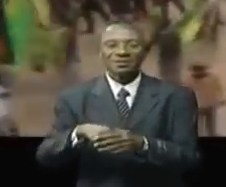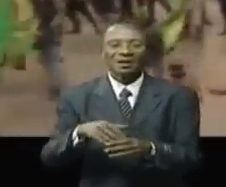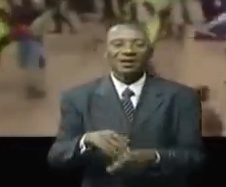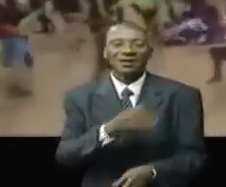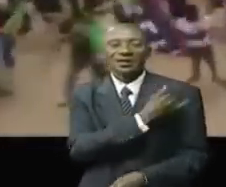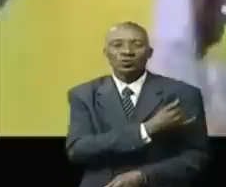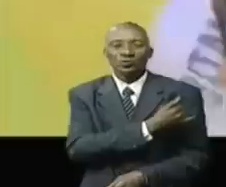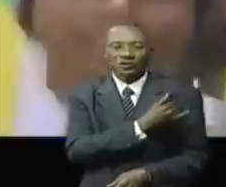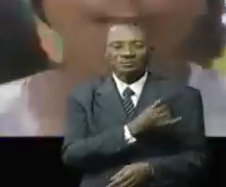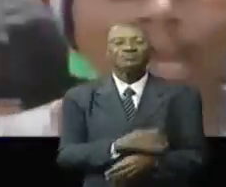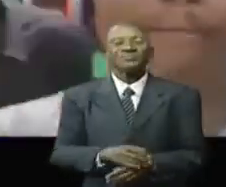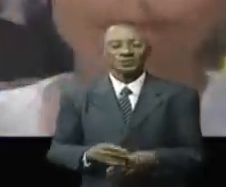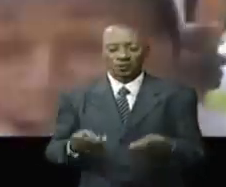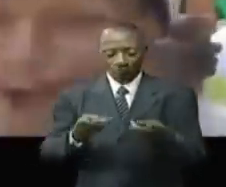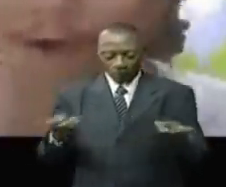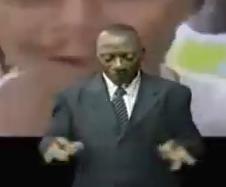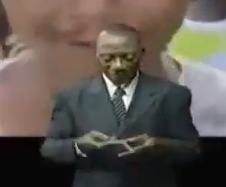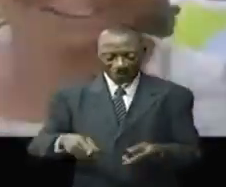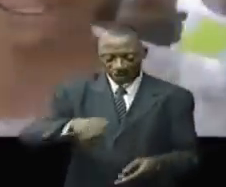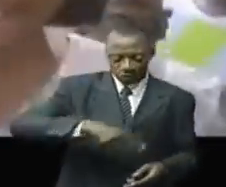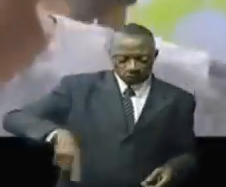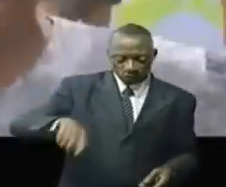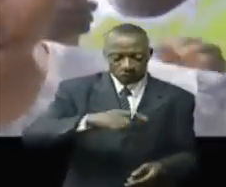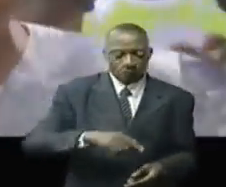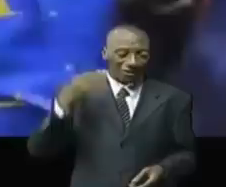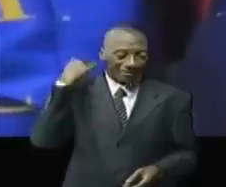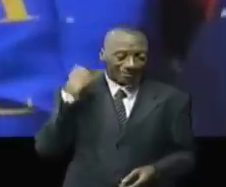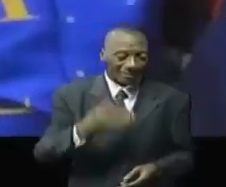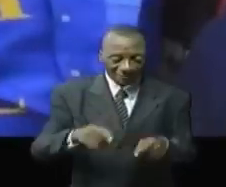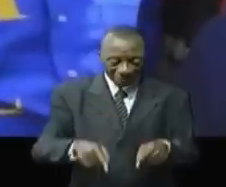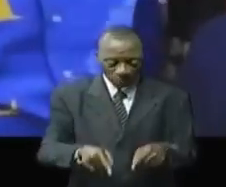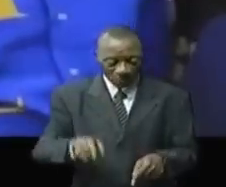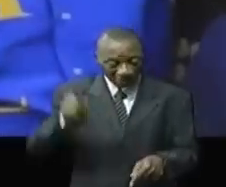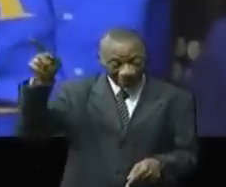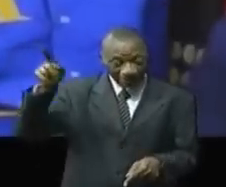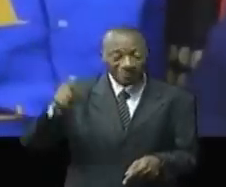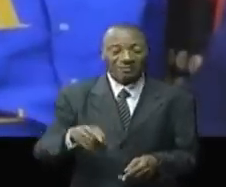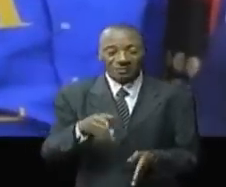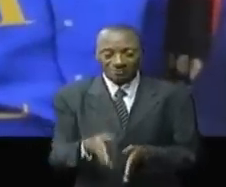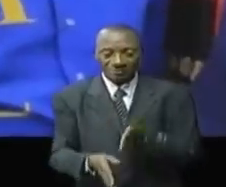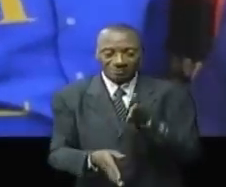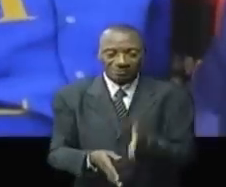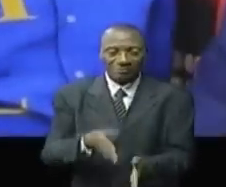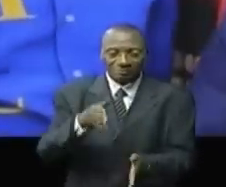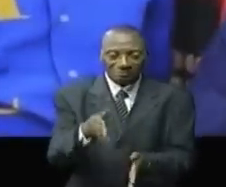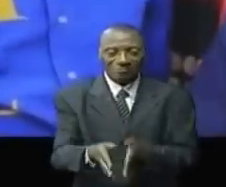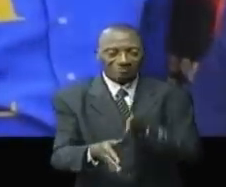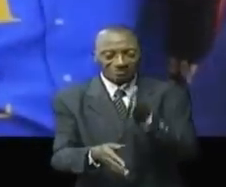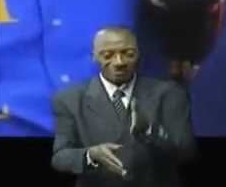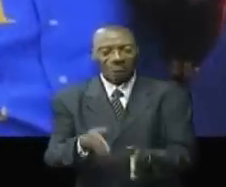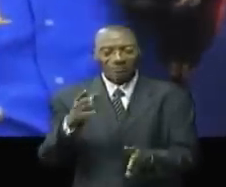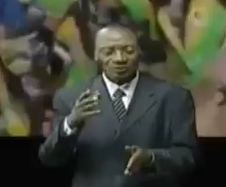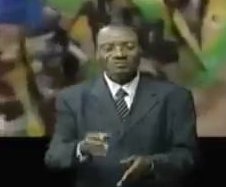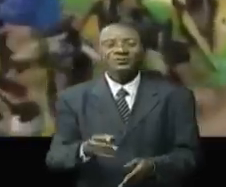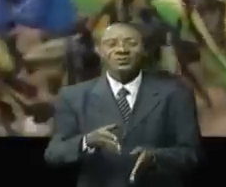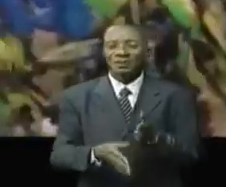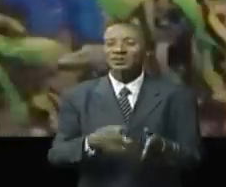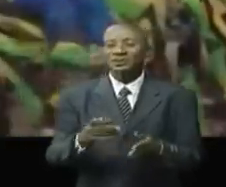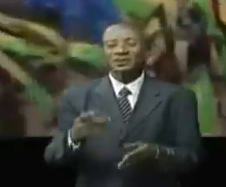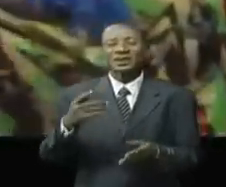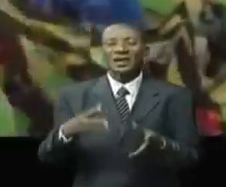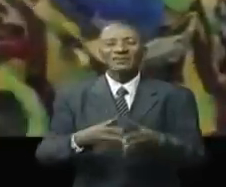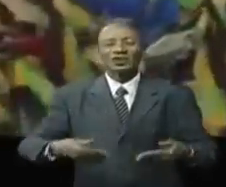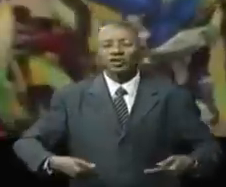ronds-points de martyrs. Occasion pour le président fédéral du parti cher, Apiusmoi Bioulou, ministre d'État en charge de l'urbanisme et habitat, maître